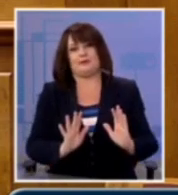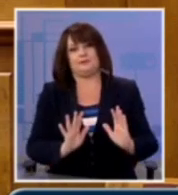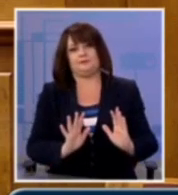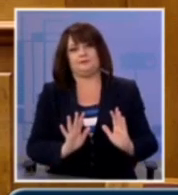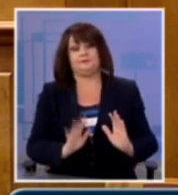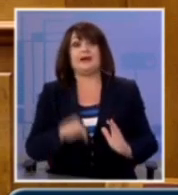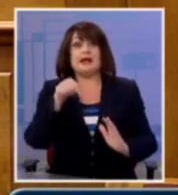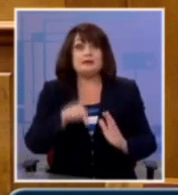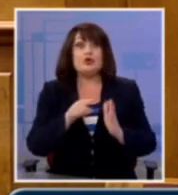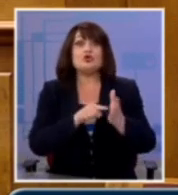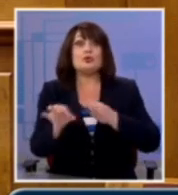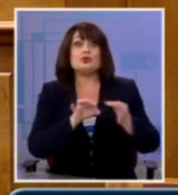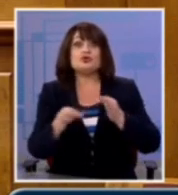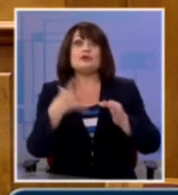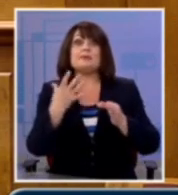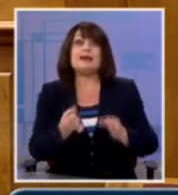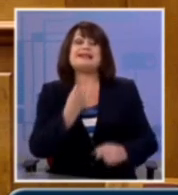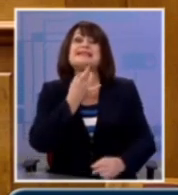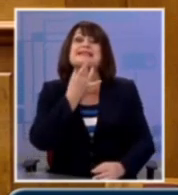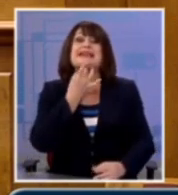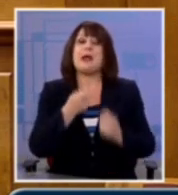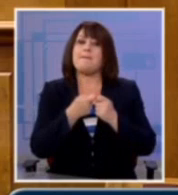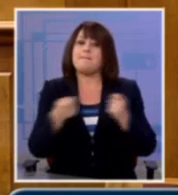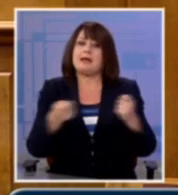αυτό το νομοσχέδιο υπάρχουν σκληρά μέτρα,